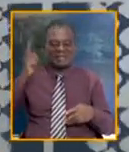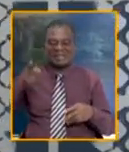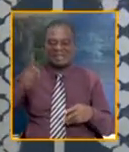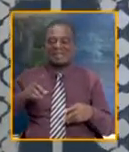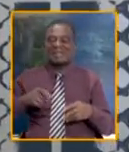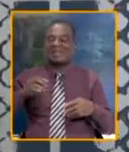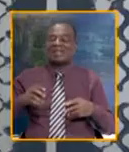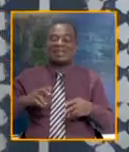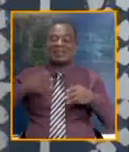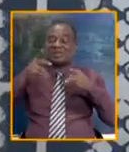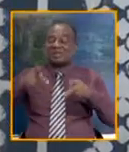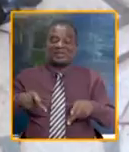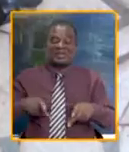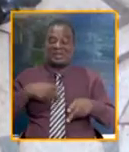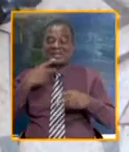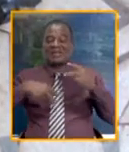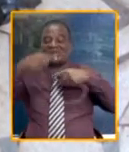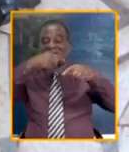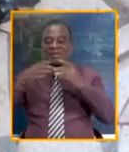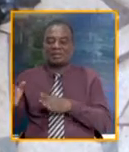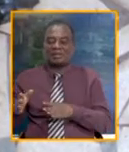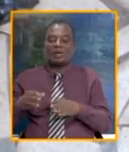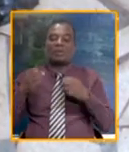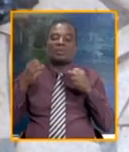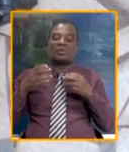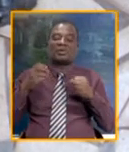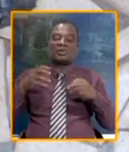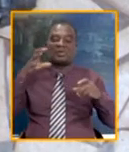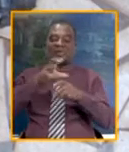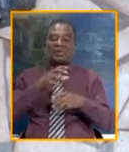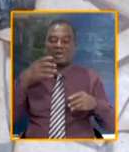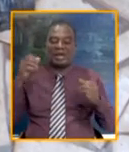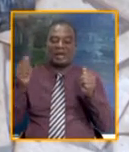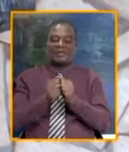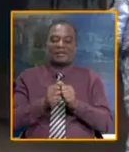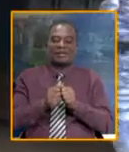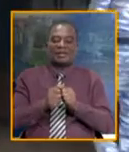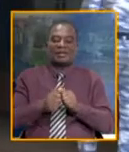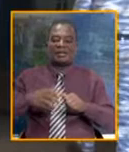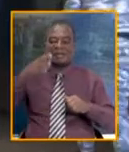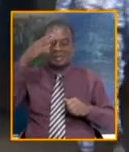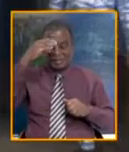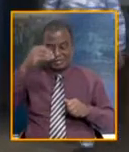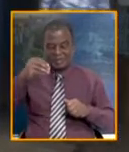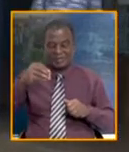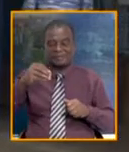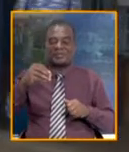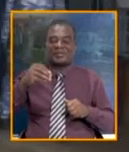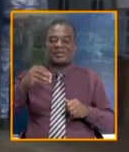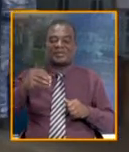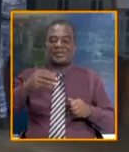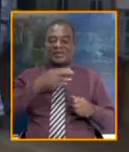des automobilistes, plusieurs braquages ont eu lieu sur cette voie. Grâce aux hommes du général du corps d'armée, Alexandre Apollo